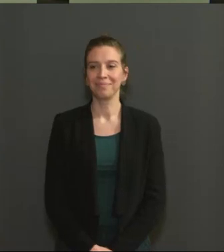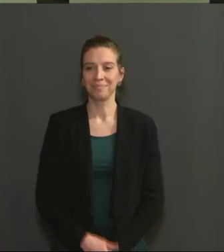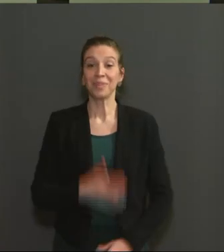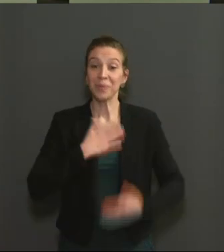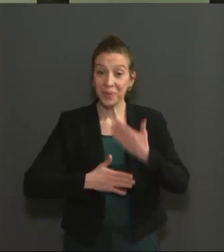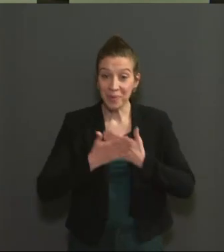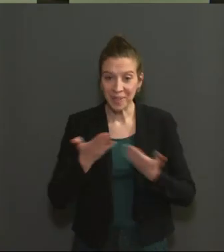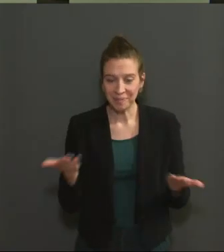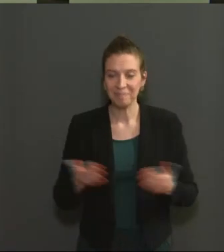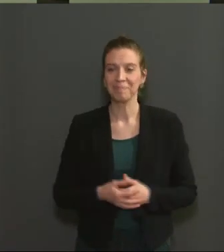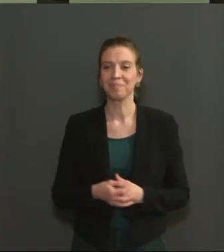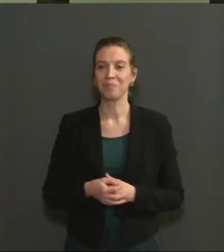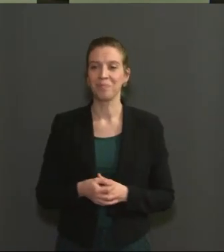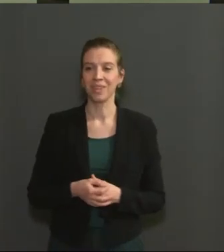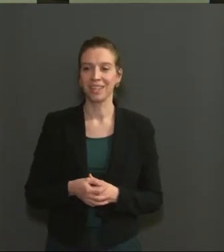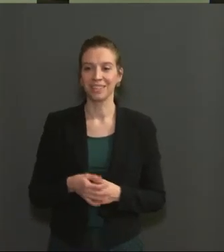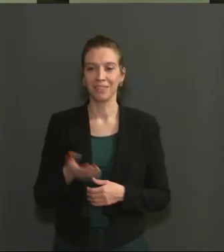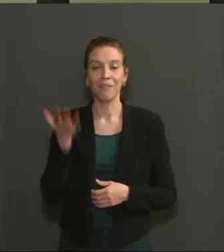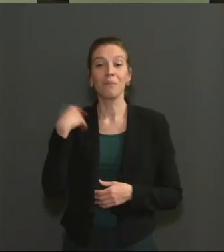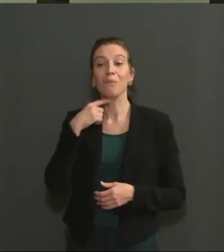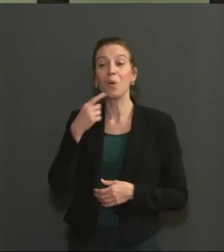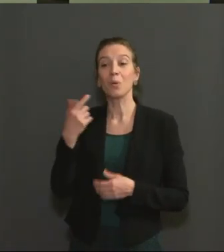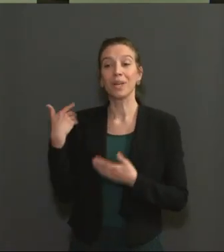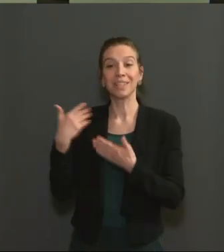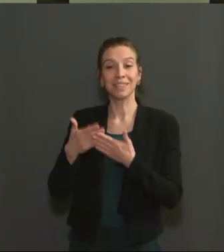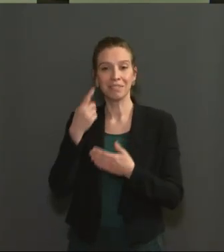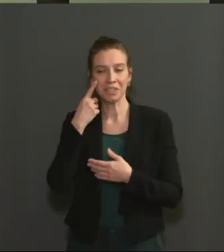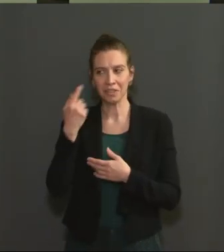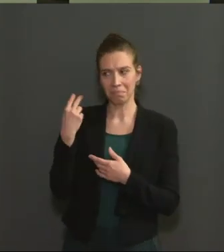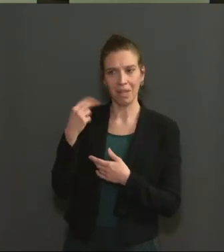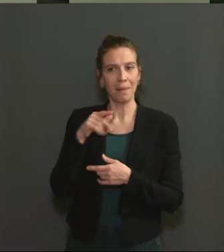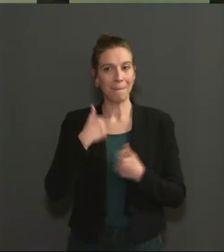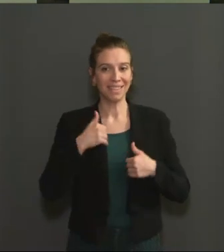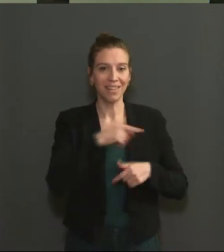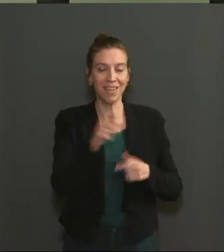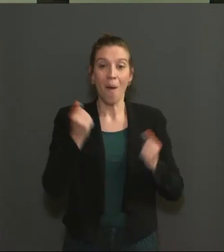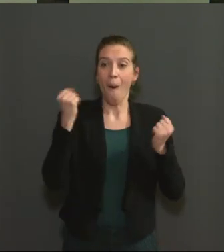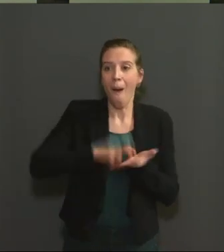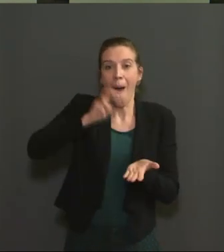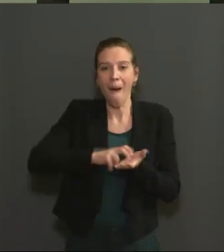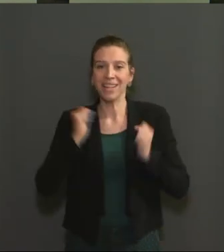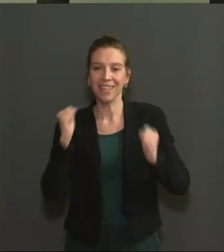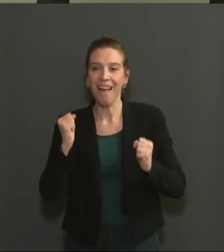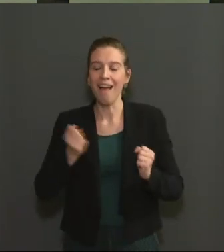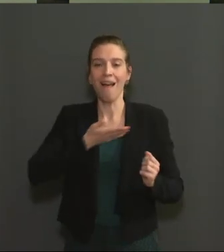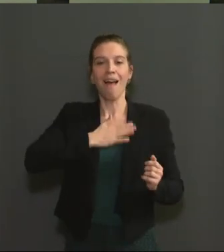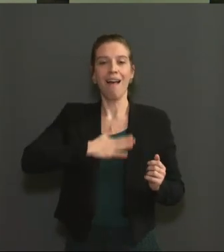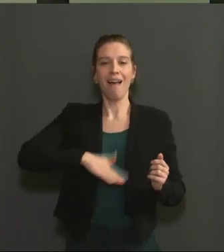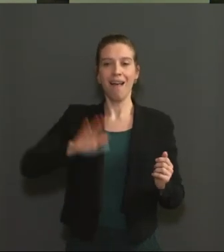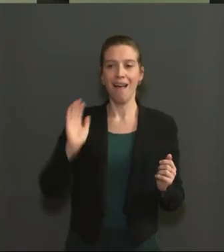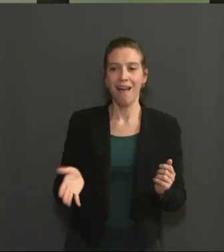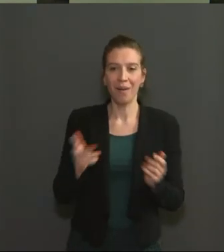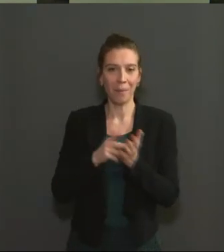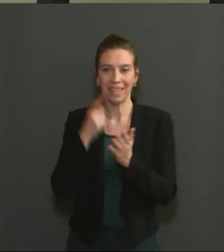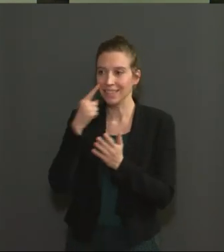merci Heer r een de Van deking overdreven optimisme de cfers en